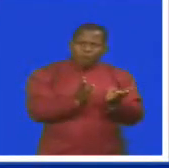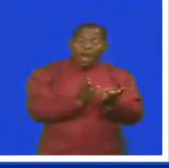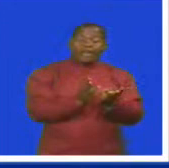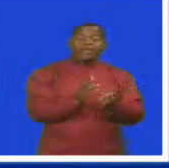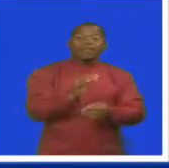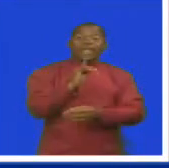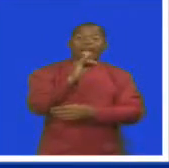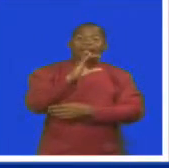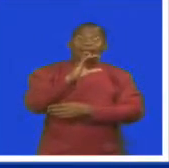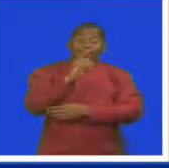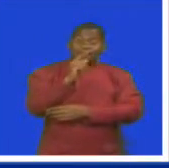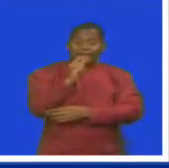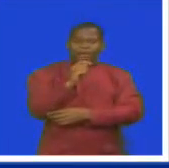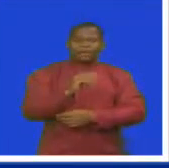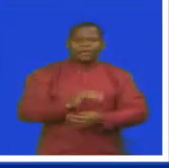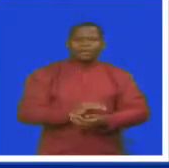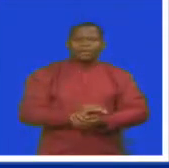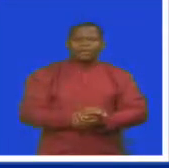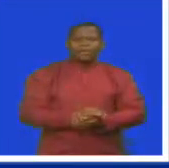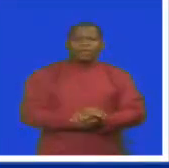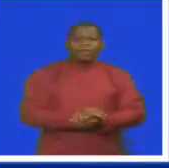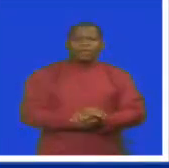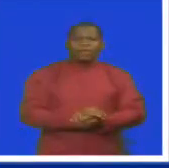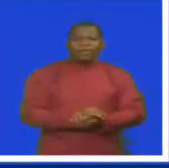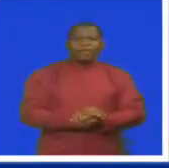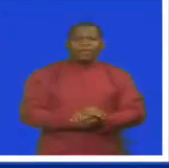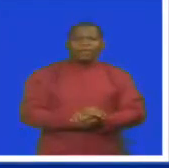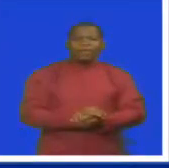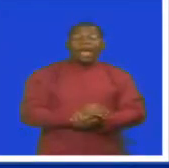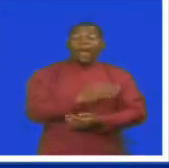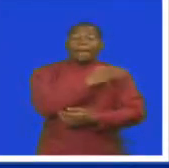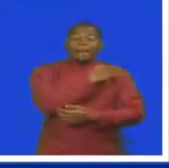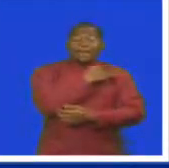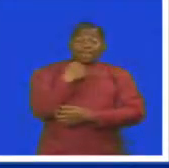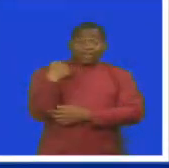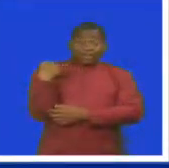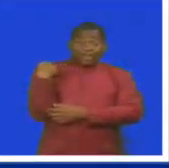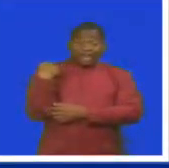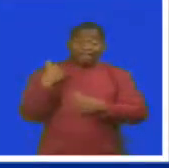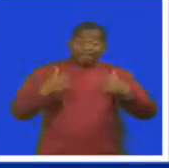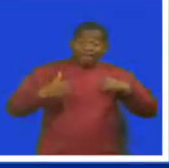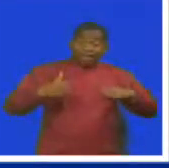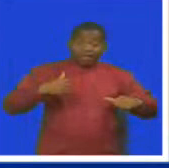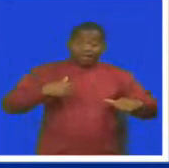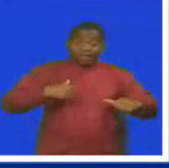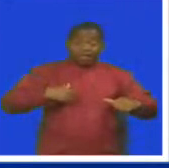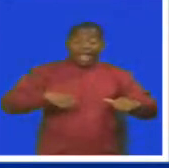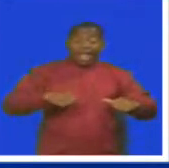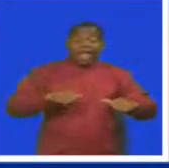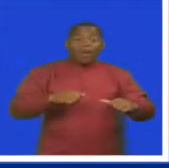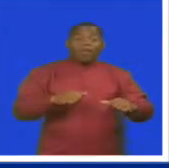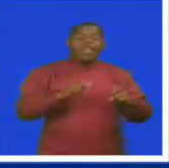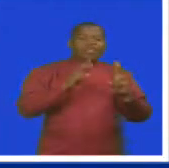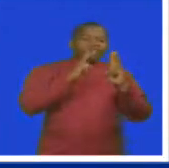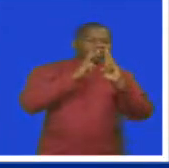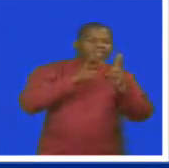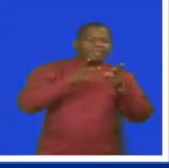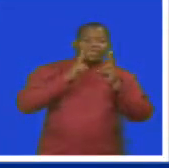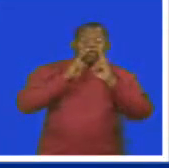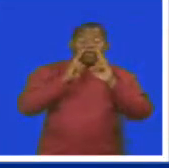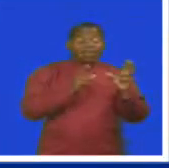Losabambe kuba indvuna yetekwatisa nekuchumana Mancoba Khumalo lomuhla uvakashele libandla lilawula tekuchumana lapha eVeni